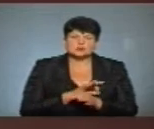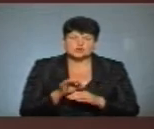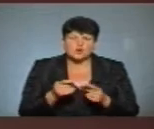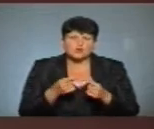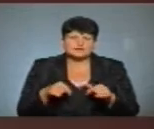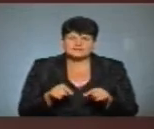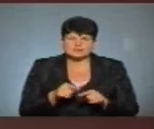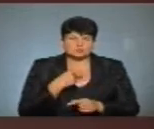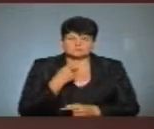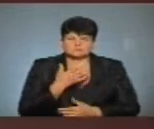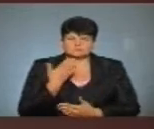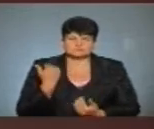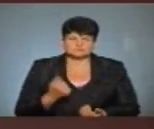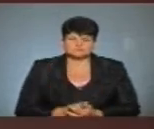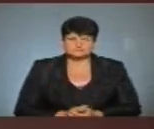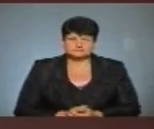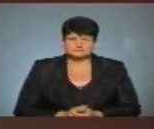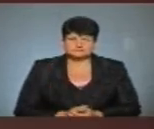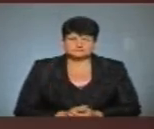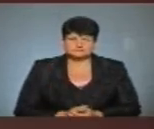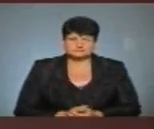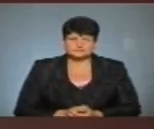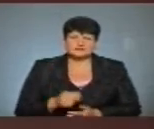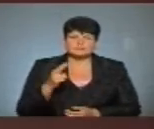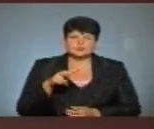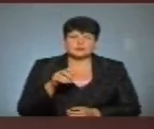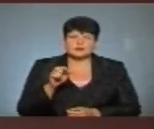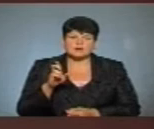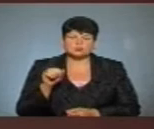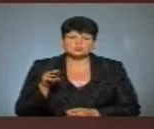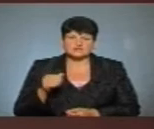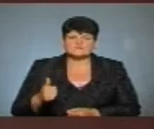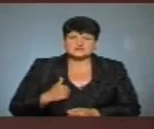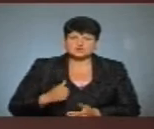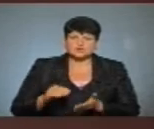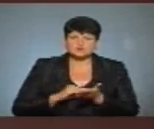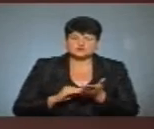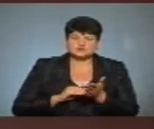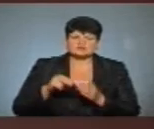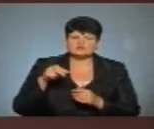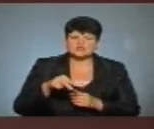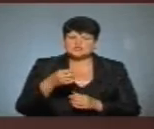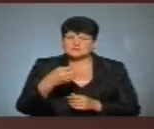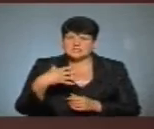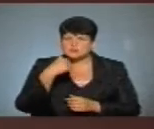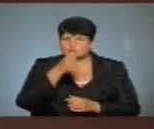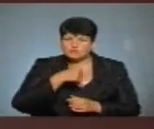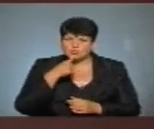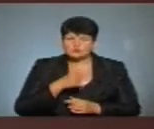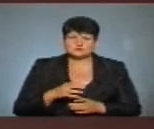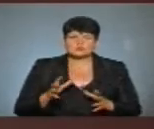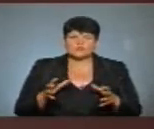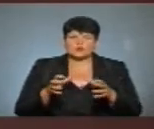організатори не повідомляють. Дмитро Лабуткін – військовий журналіст, який у 2015 році в